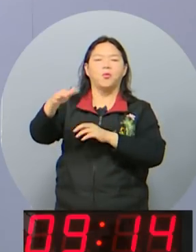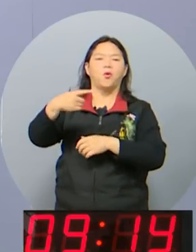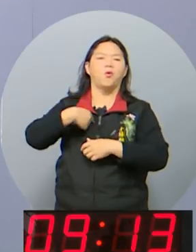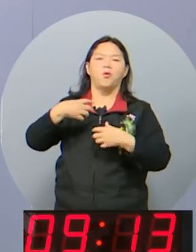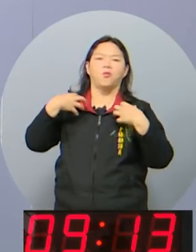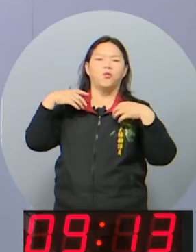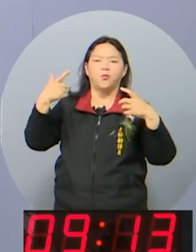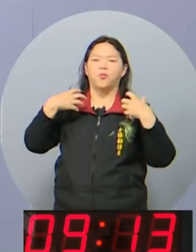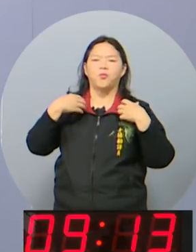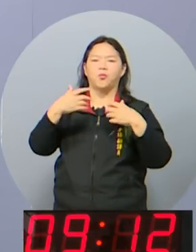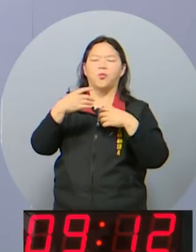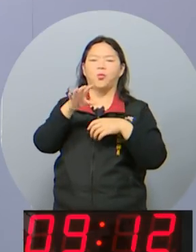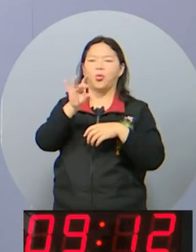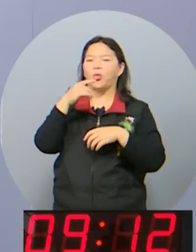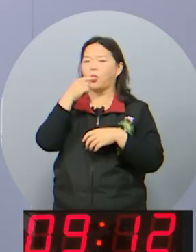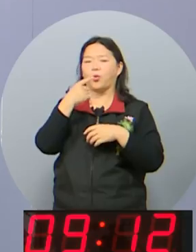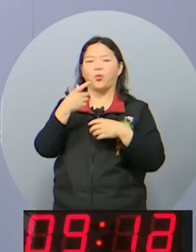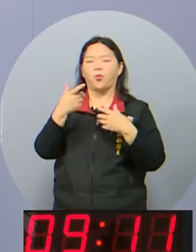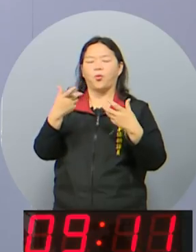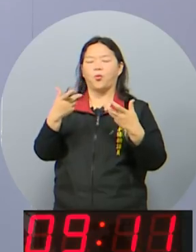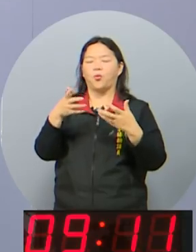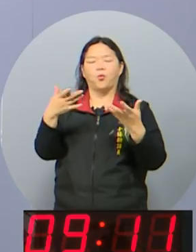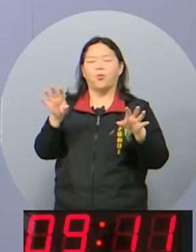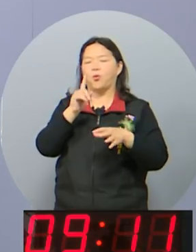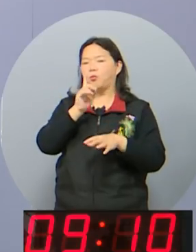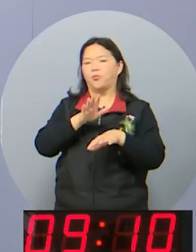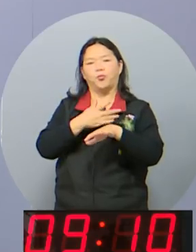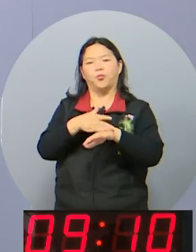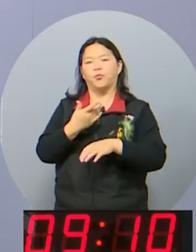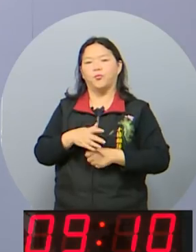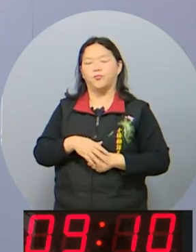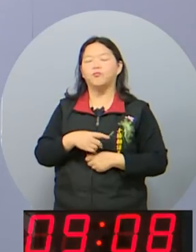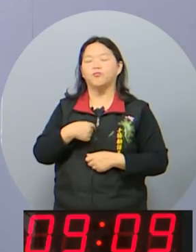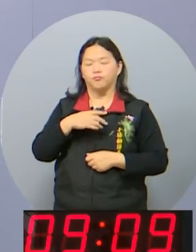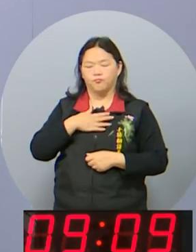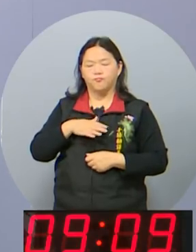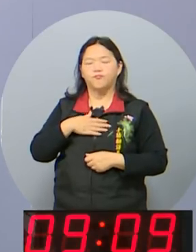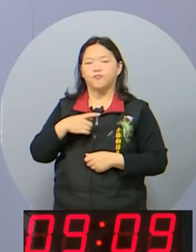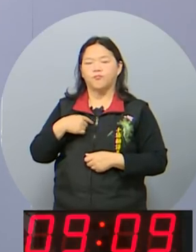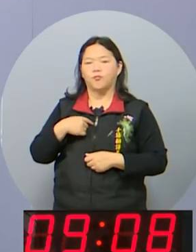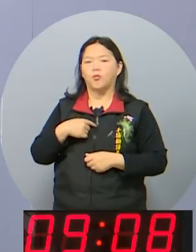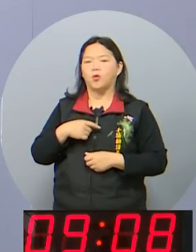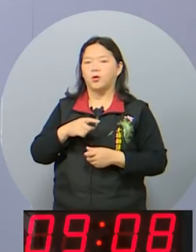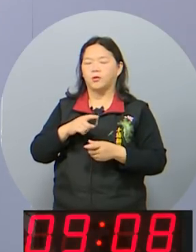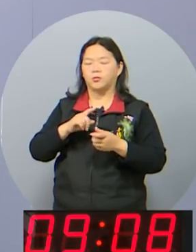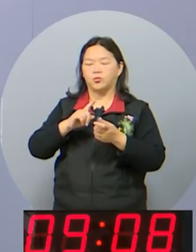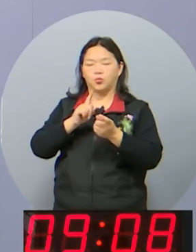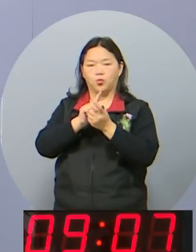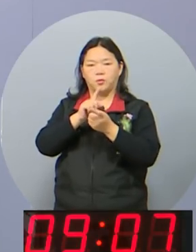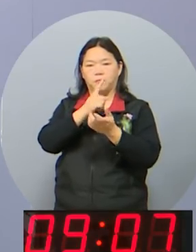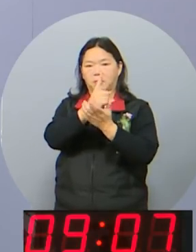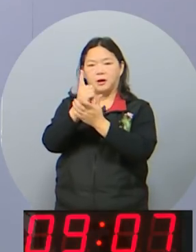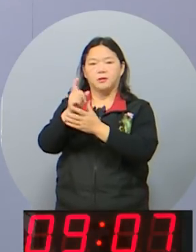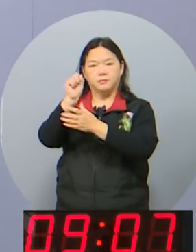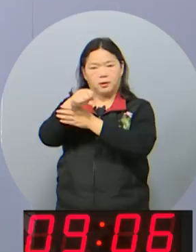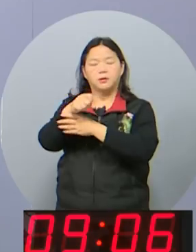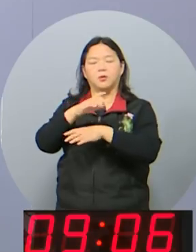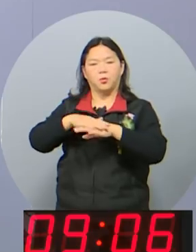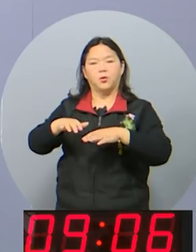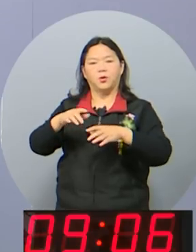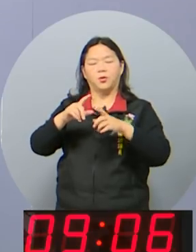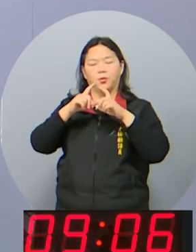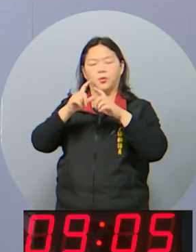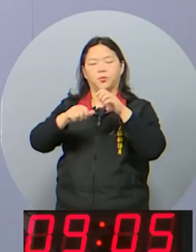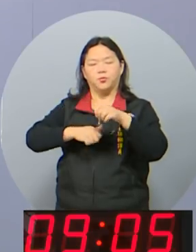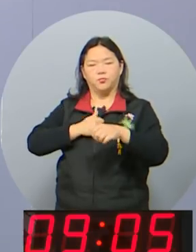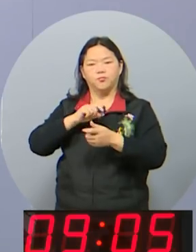责的政见，因为我知道我要记得我说过的话，因为我知道我要兑现对大家的承诺，更重要是我知道